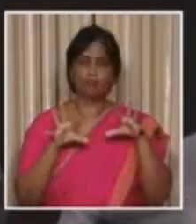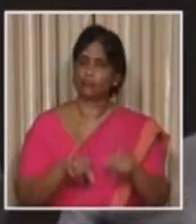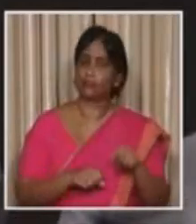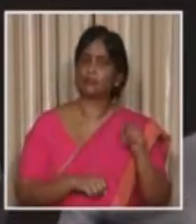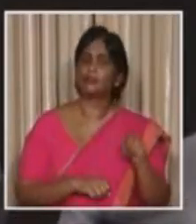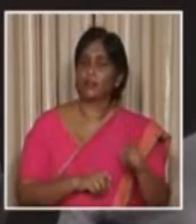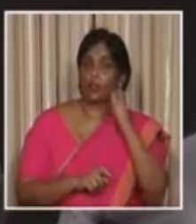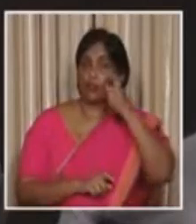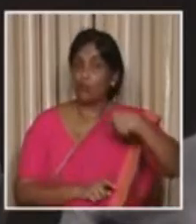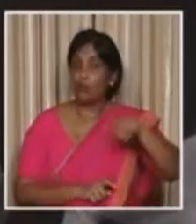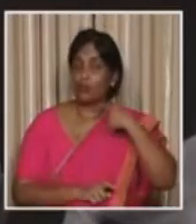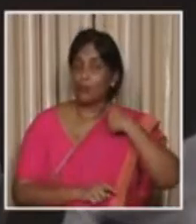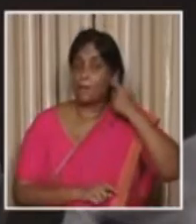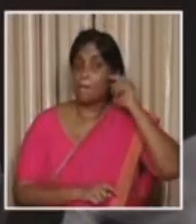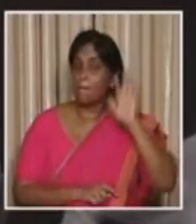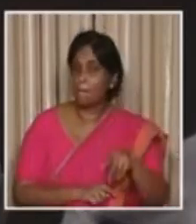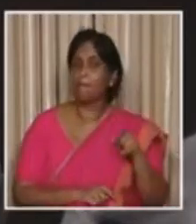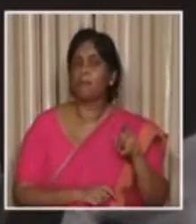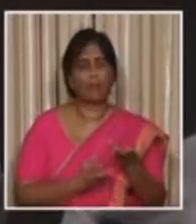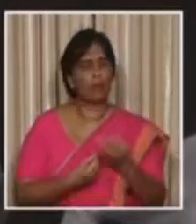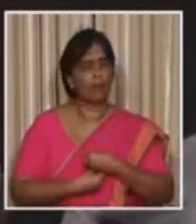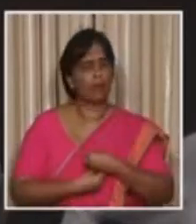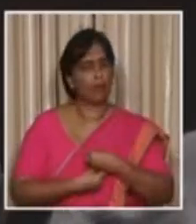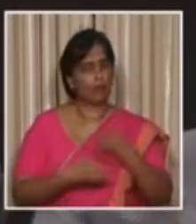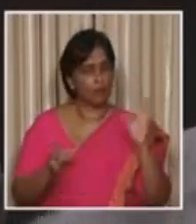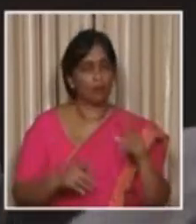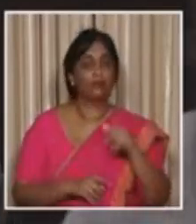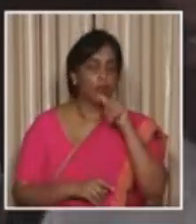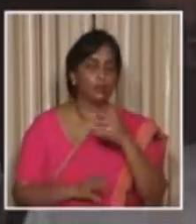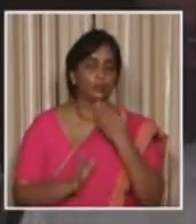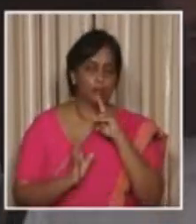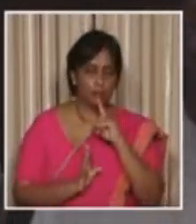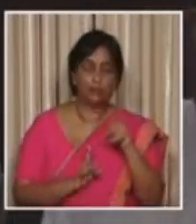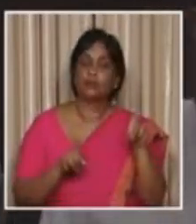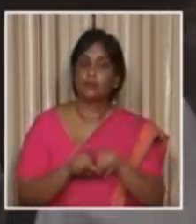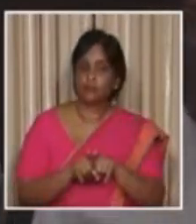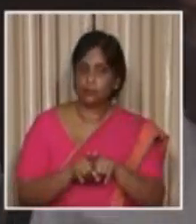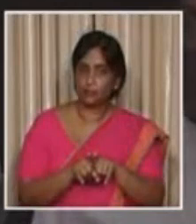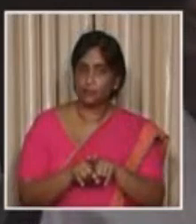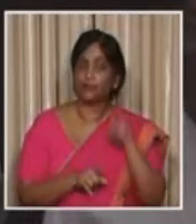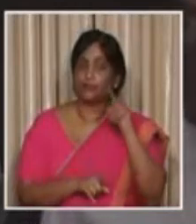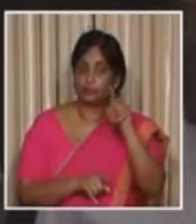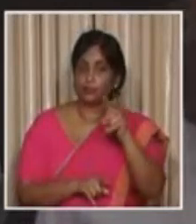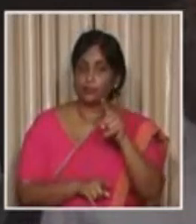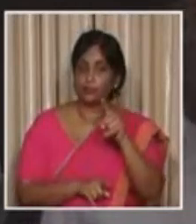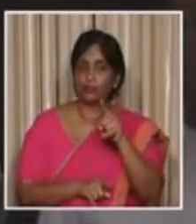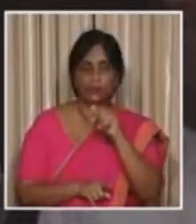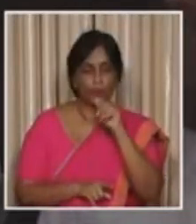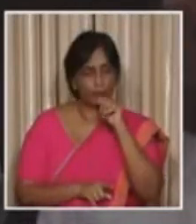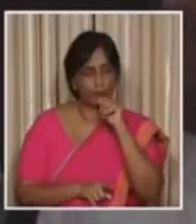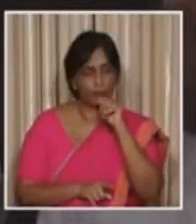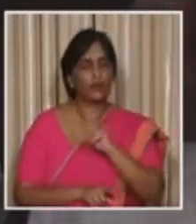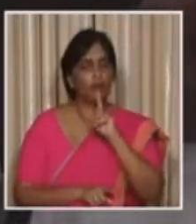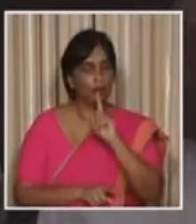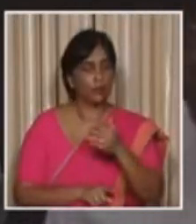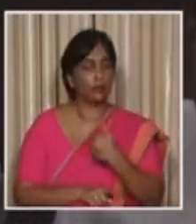ආධිපත්‍ය ජනතාවගේ බලාපොරොත්තු සුන්ව යන බව ඉතාම පැහැදිලි. ඒ නිසා ඔබතුමාගෙන් මම ඉතාම ඕන